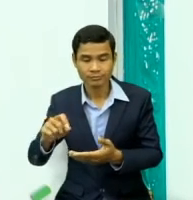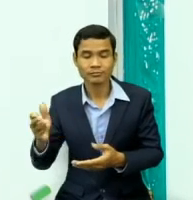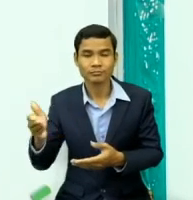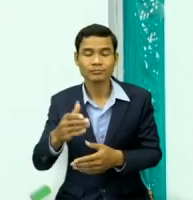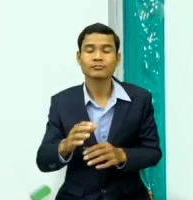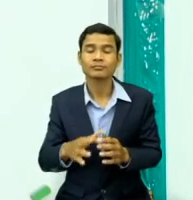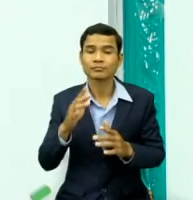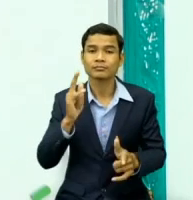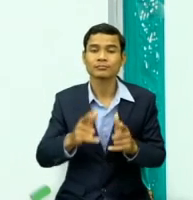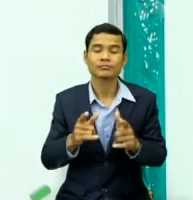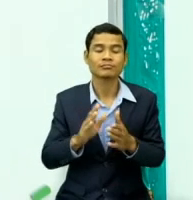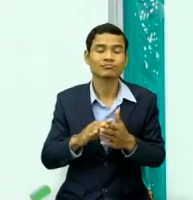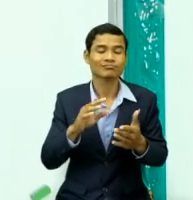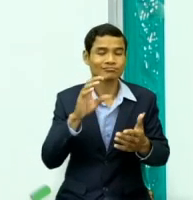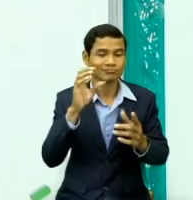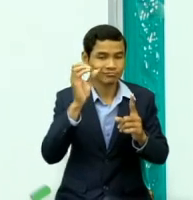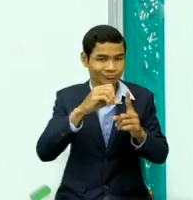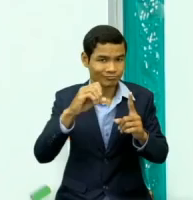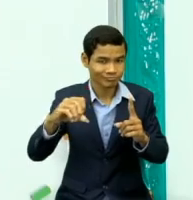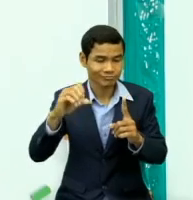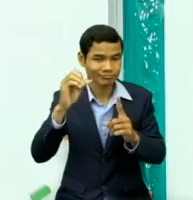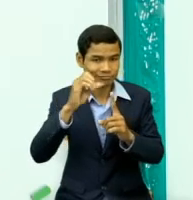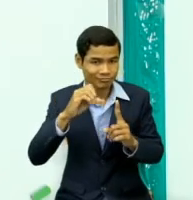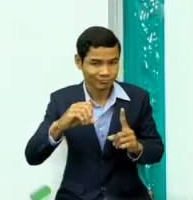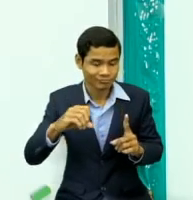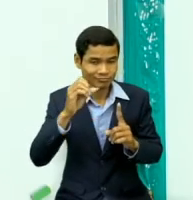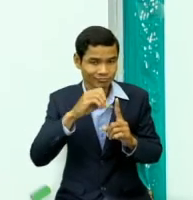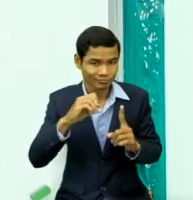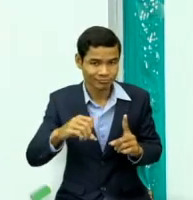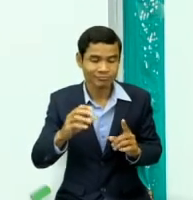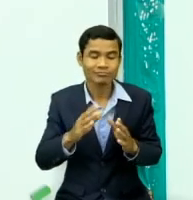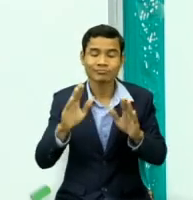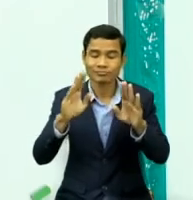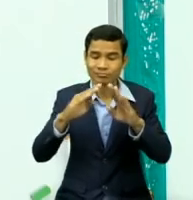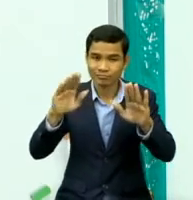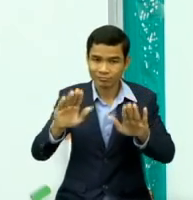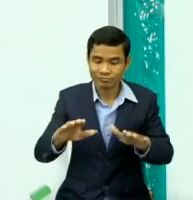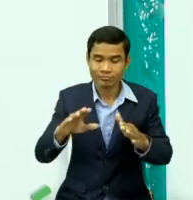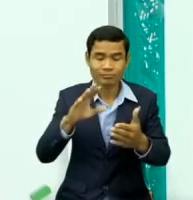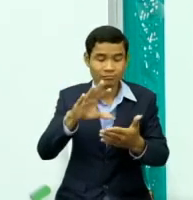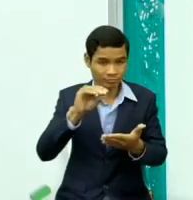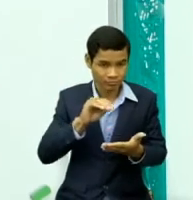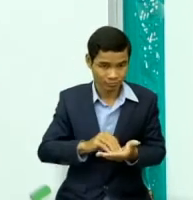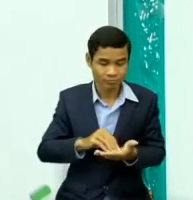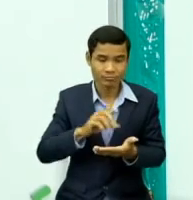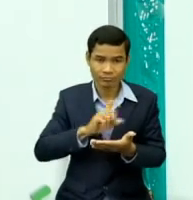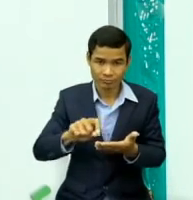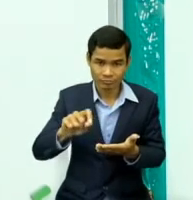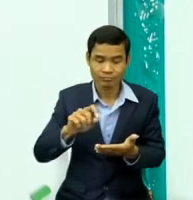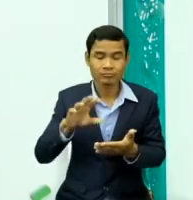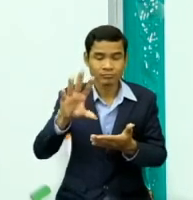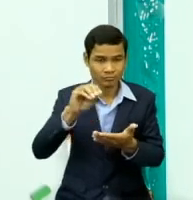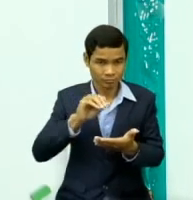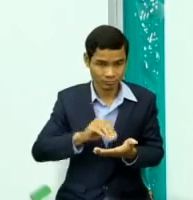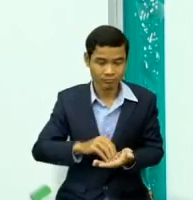chà đây nè cung miên là ba chấm lớn bay được đá ôi con tặng ác này nhớ tới chấm lon này tè nè con